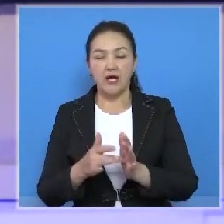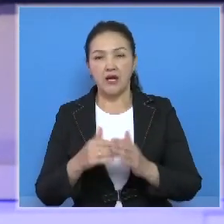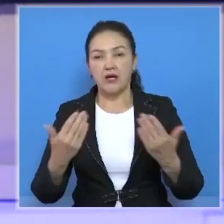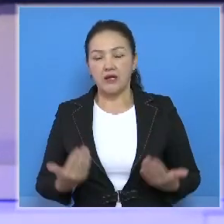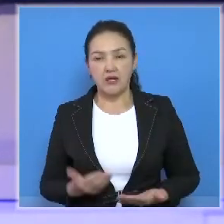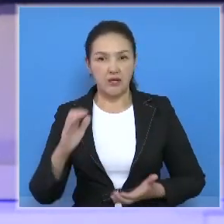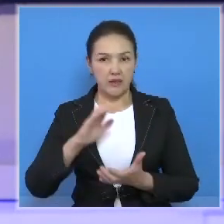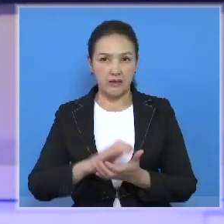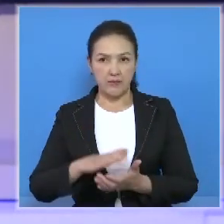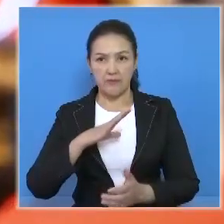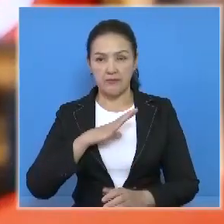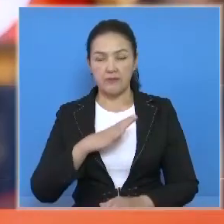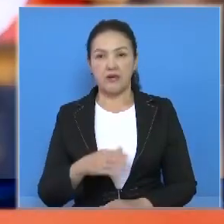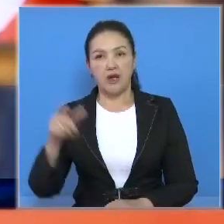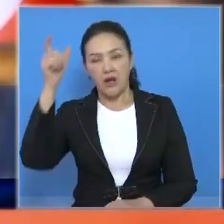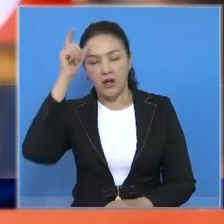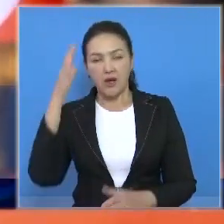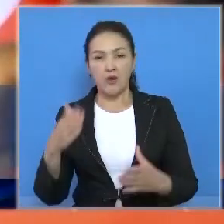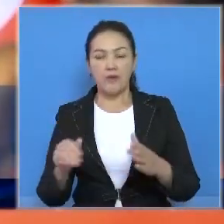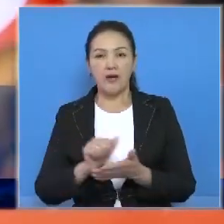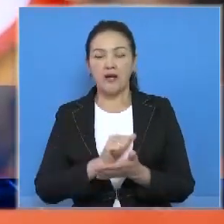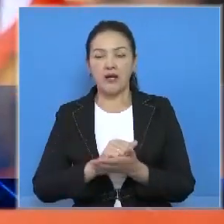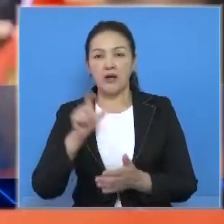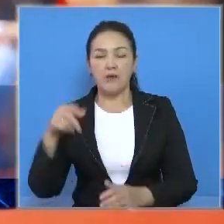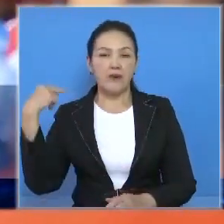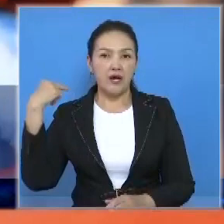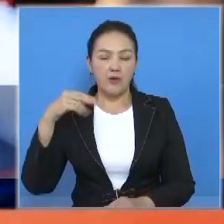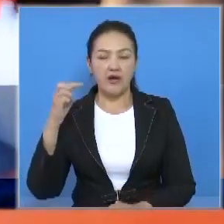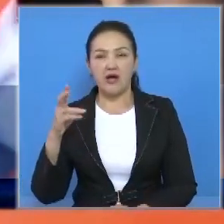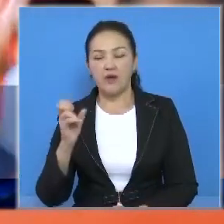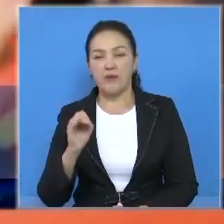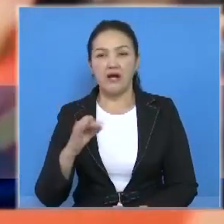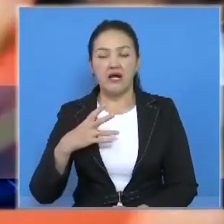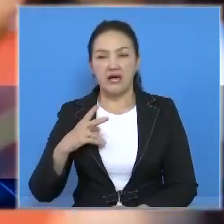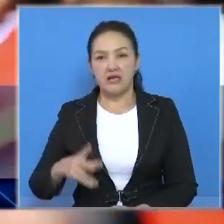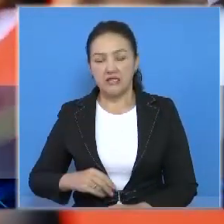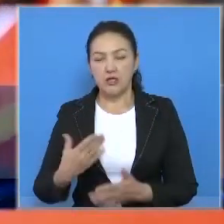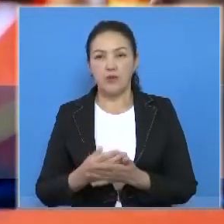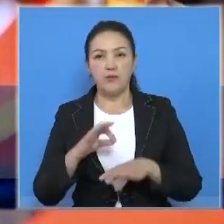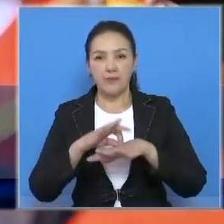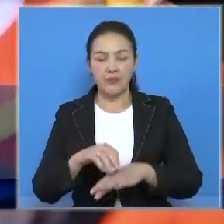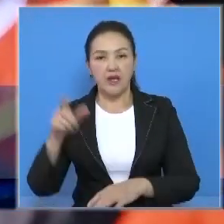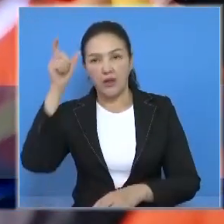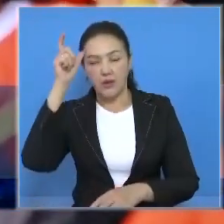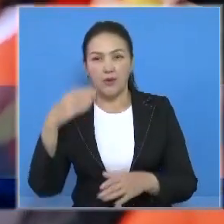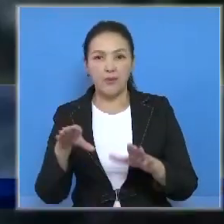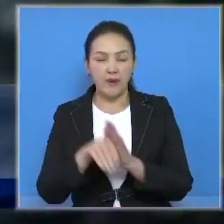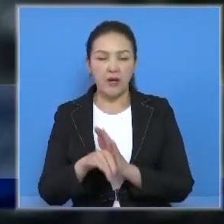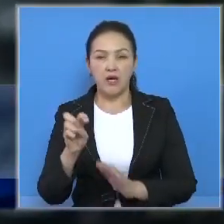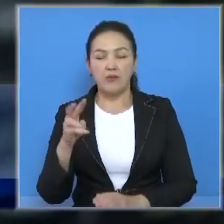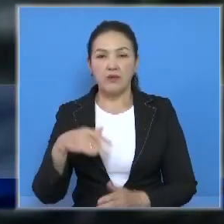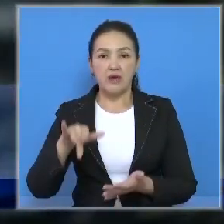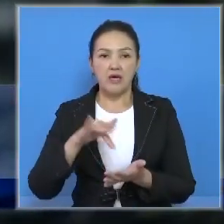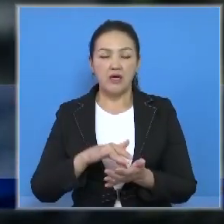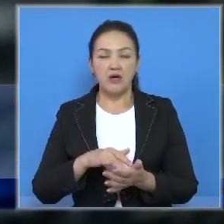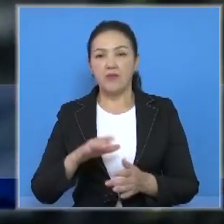тыныс-тіршілігімен танысып қайтты. Түркітілдес журналистер қорының президенті Назия Шоямерген қызының сапарды ұйымдастыруымен Түркияға, соның ішінде Стамбул